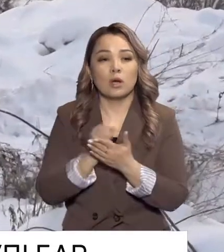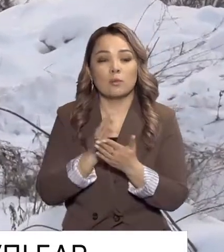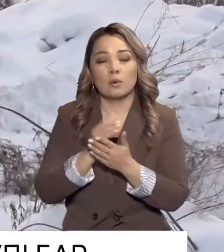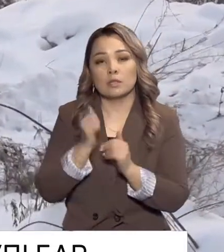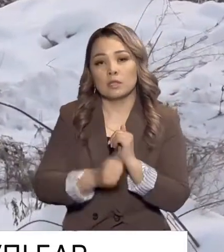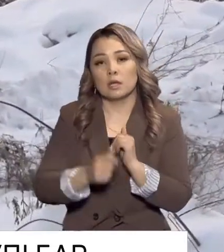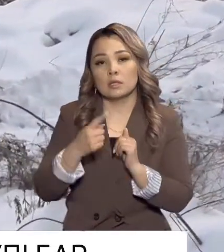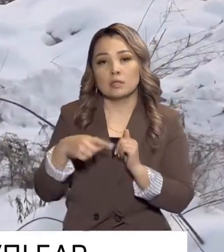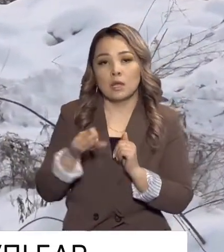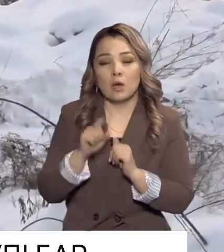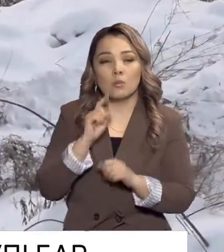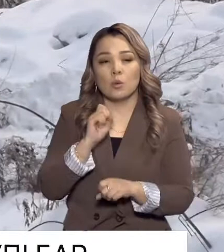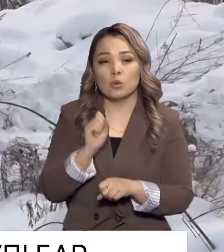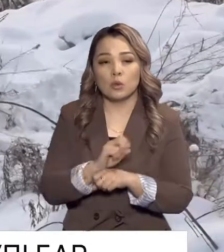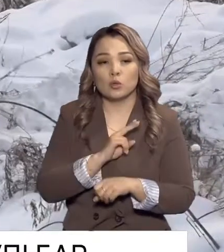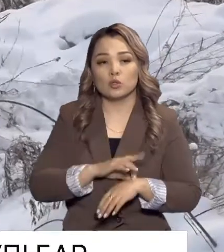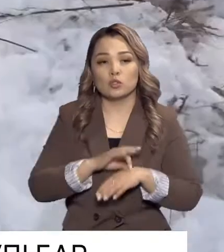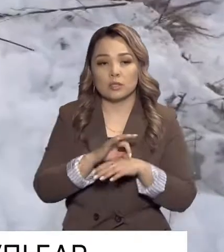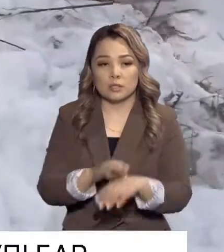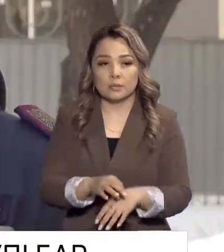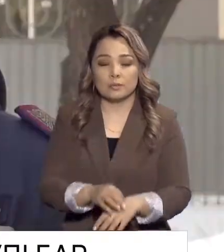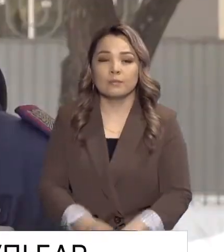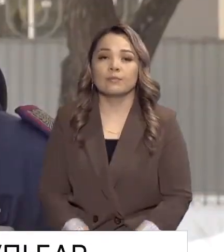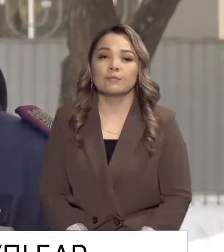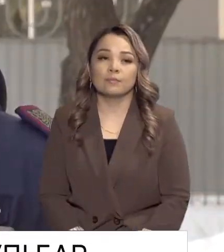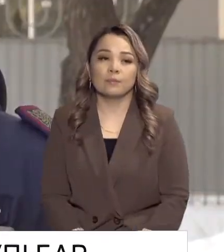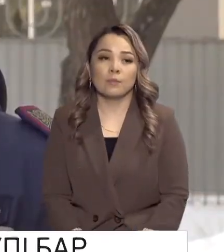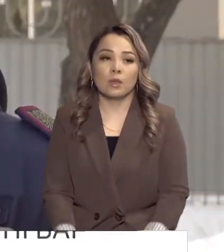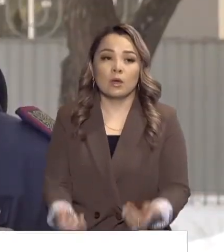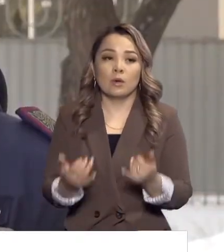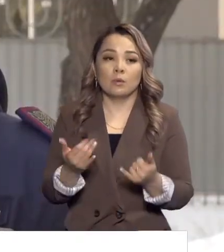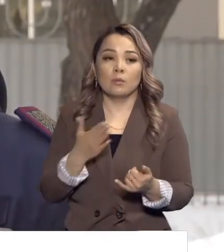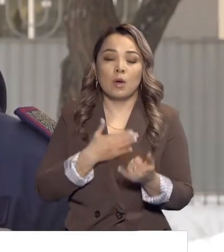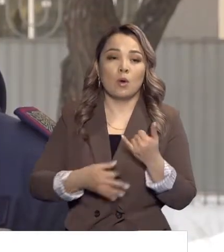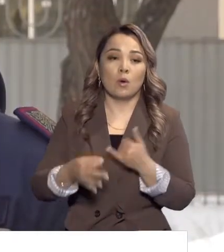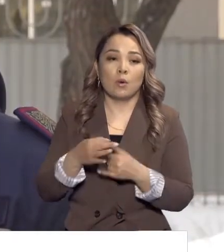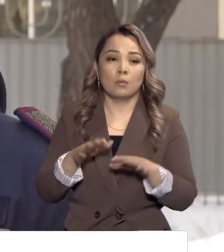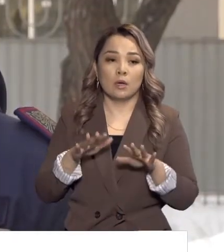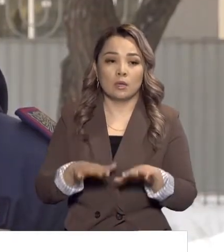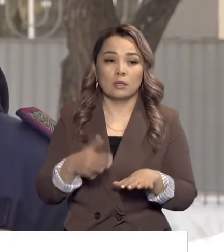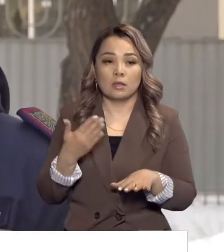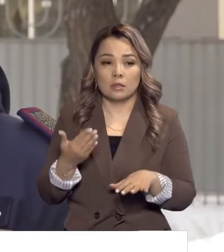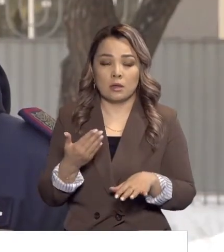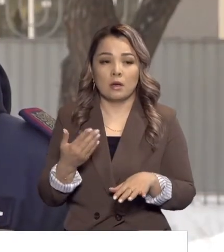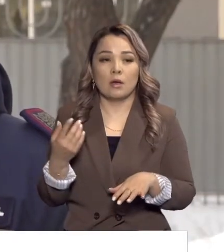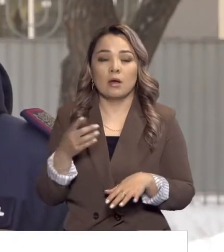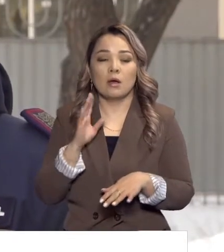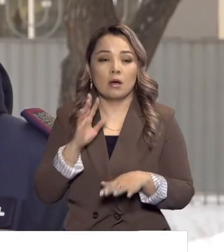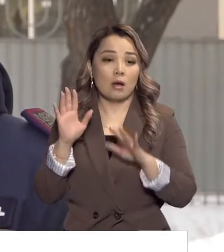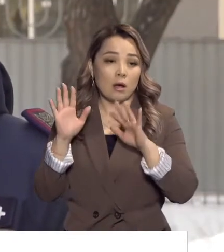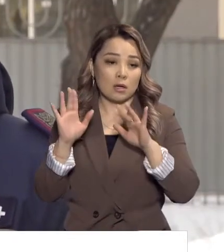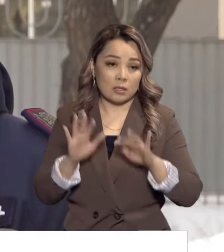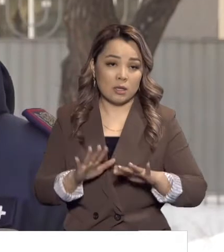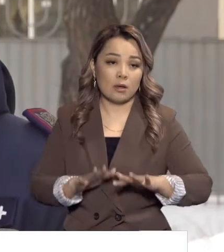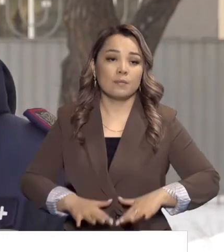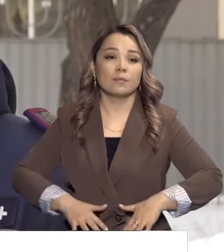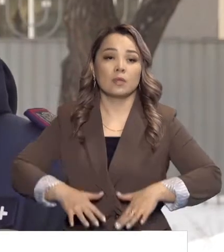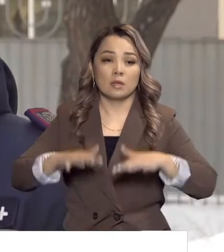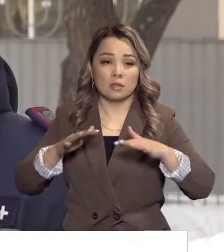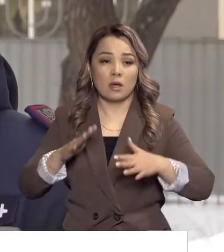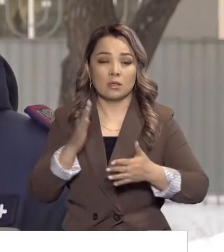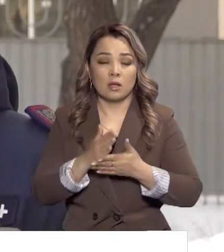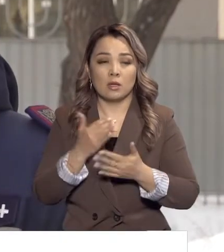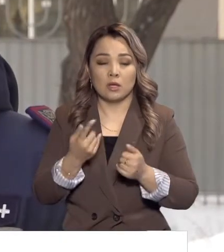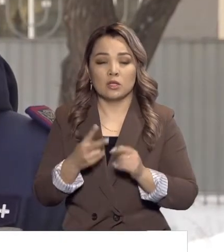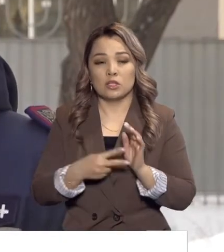сайын мониторинг жүргізіледі. Hazırkı kezde bizim oblasımızda kar kalındığı 7 cm 77 cm'ye deyin